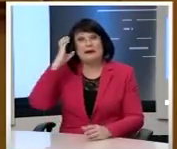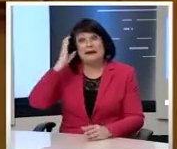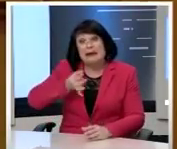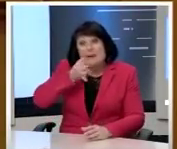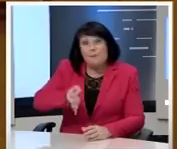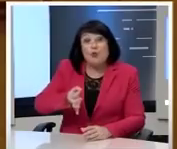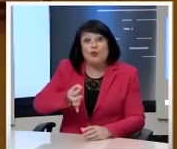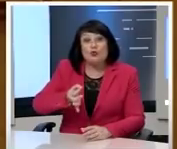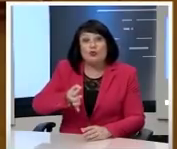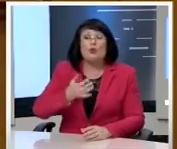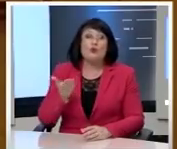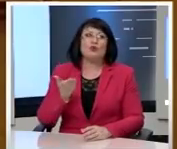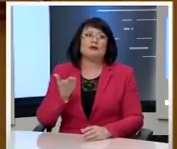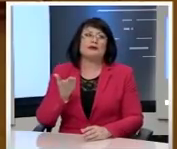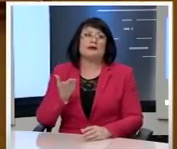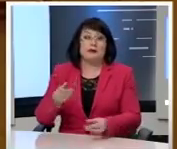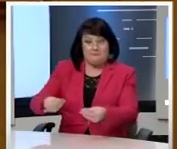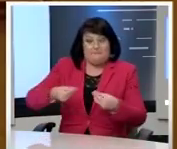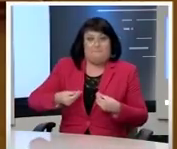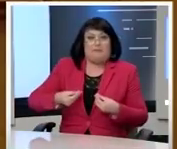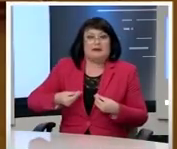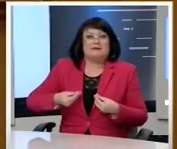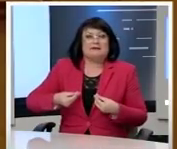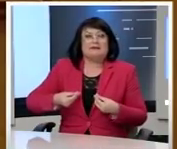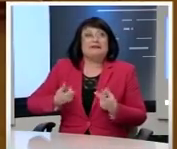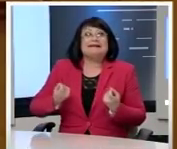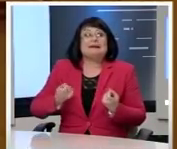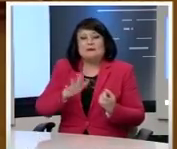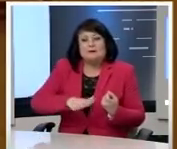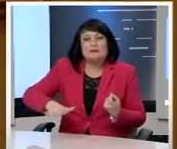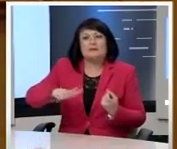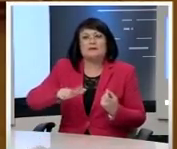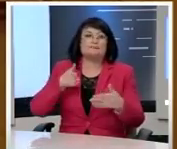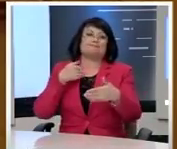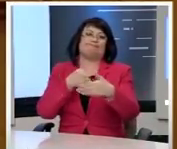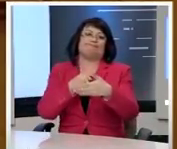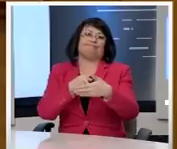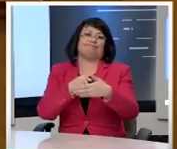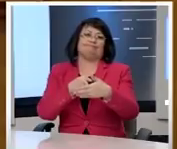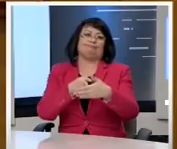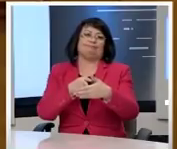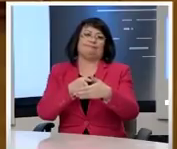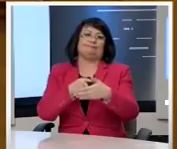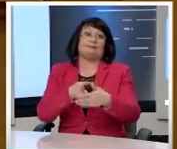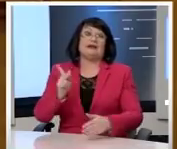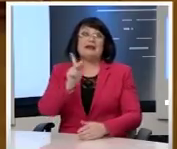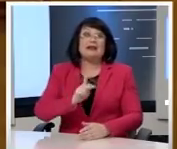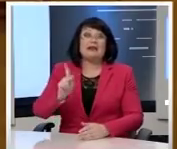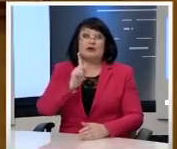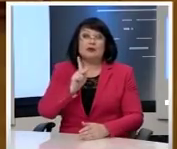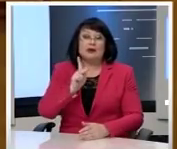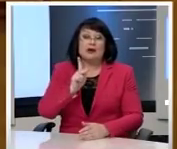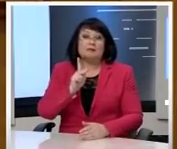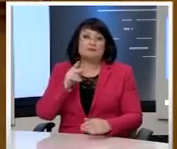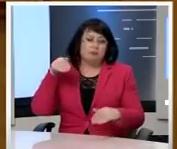εδώ ότι εκείνο που εμείς παραλάβαμε ήταν μια χώρα σε διέξοδο, μια κοινωνία σε κατάρρευση,